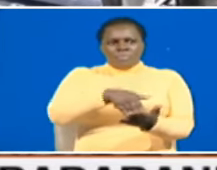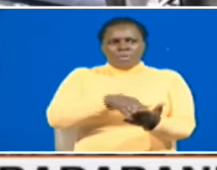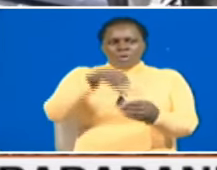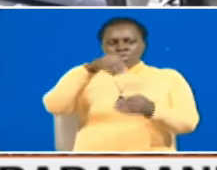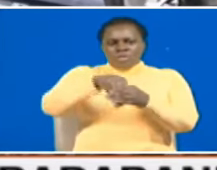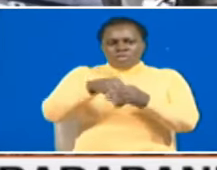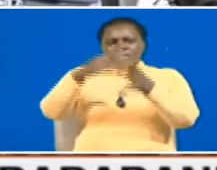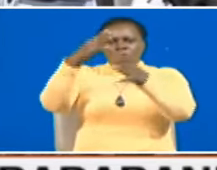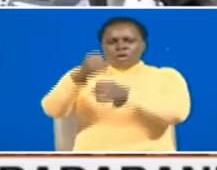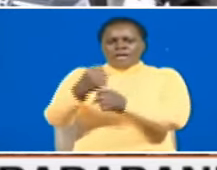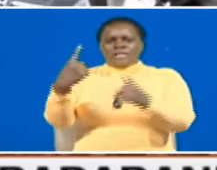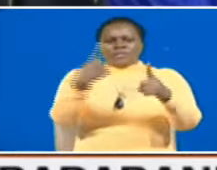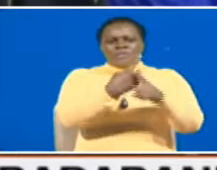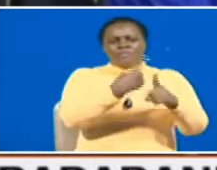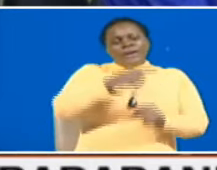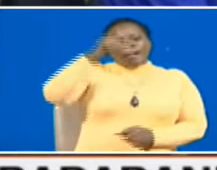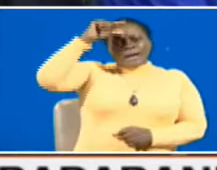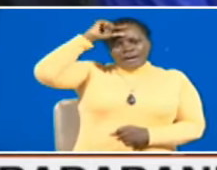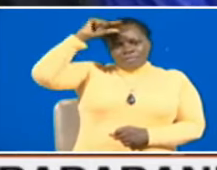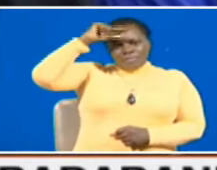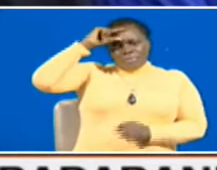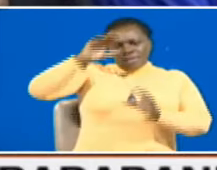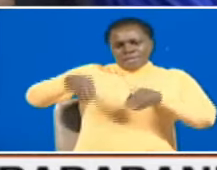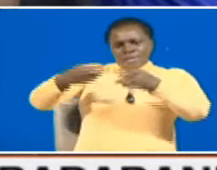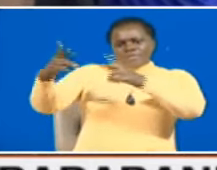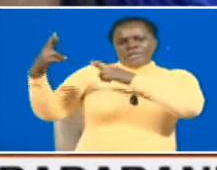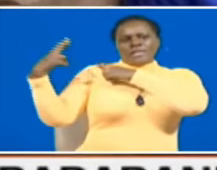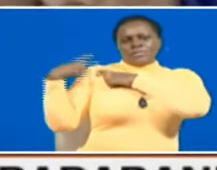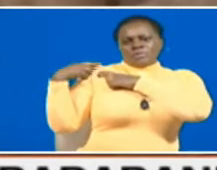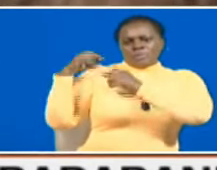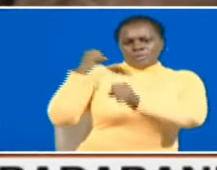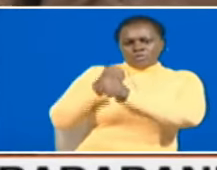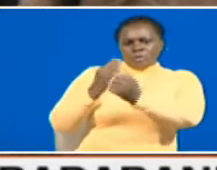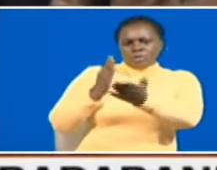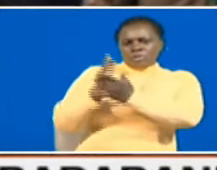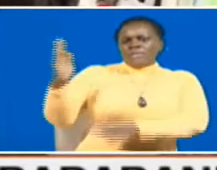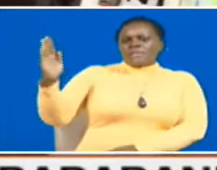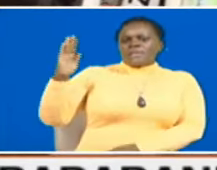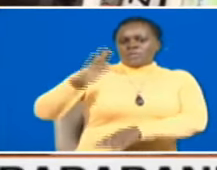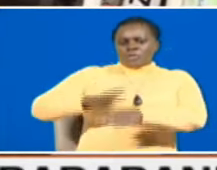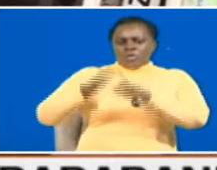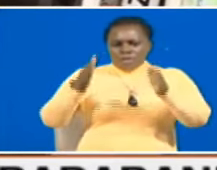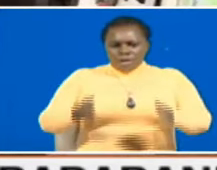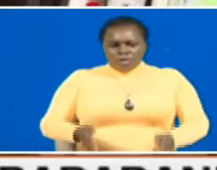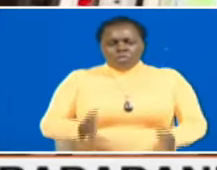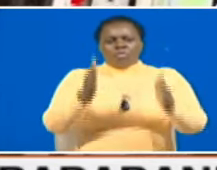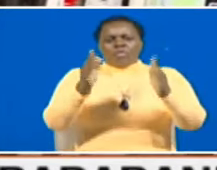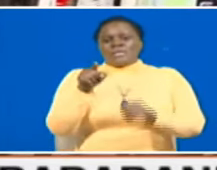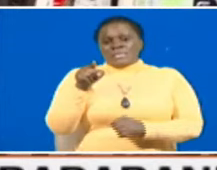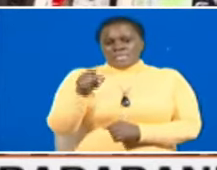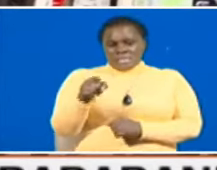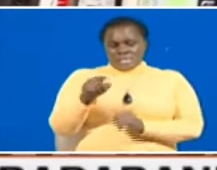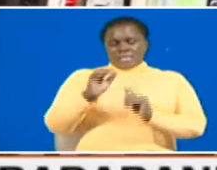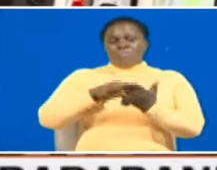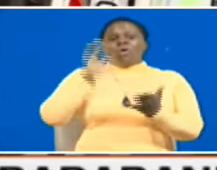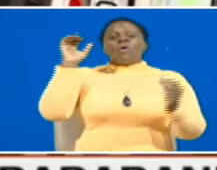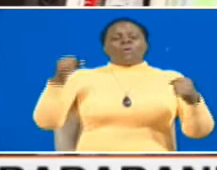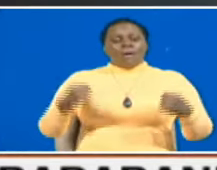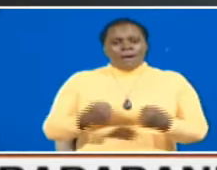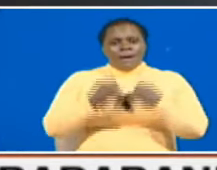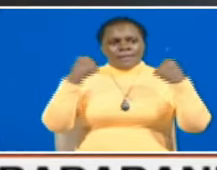miongoni mwa mashirika mbalimbali ya serikali yaliyopewa jukumu la kuhakikisha usalama barabarani kuwa chanzo cha ongezeko la